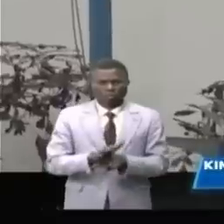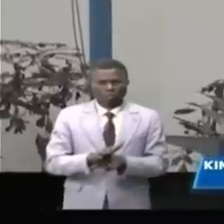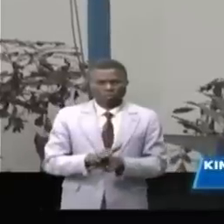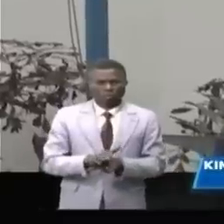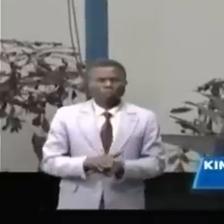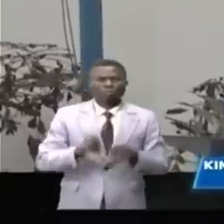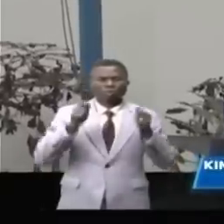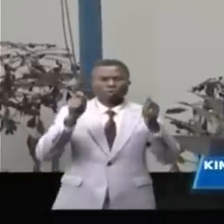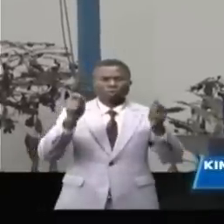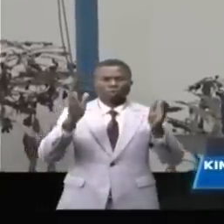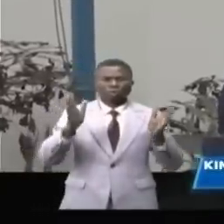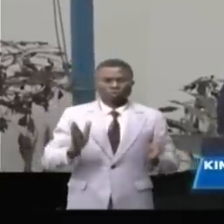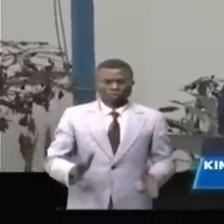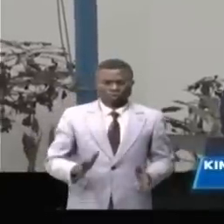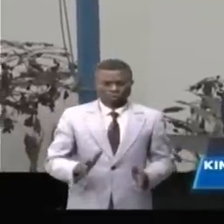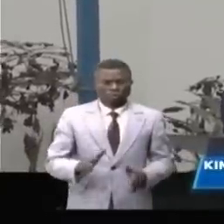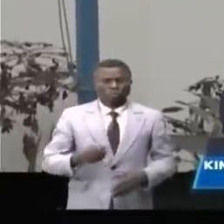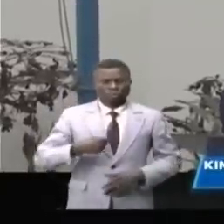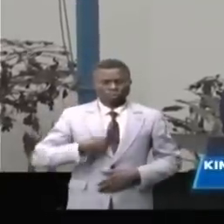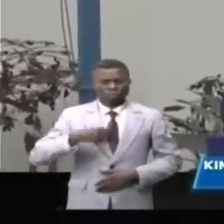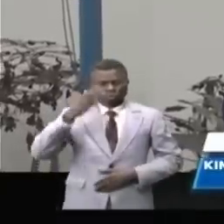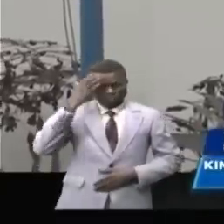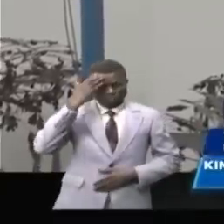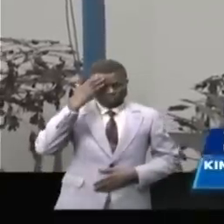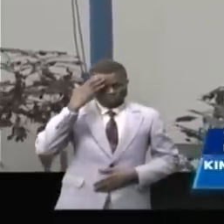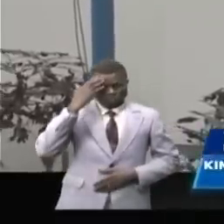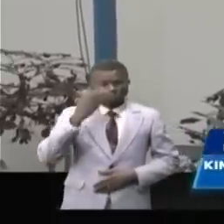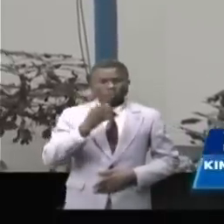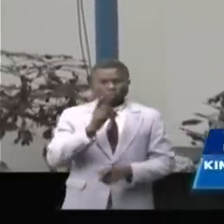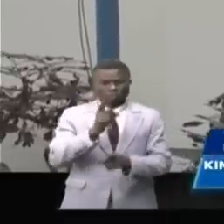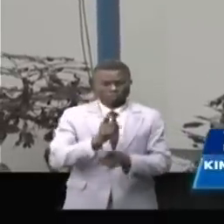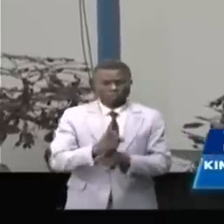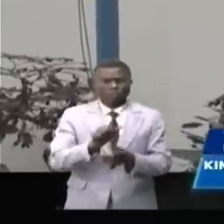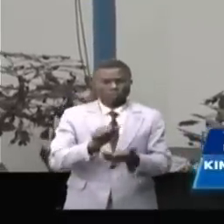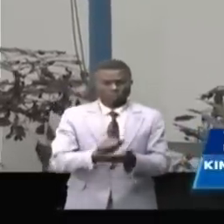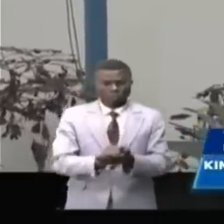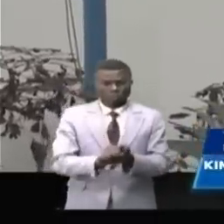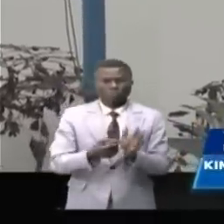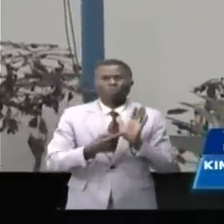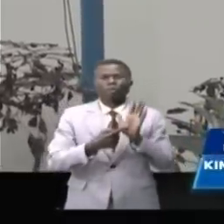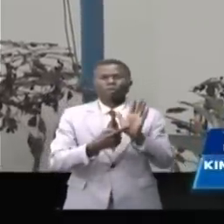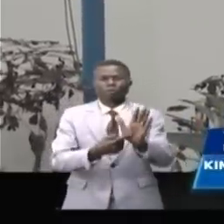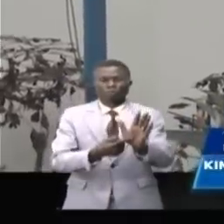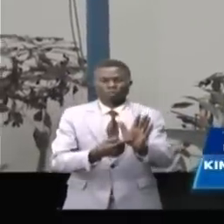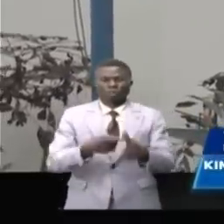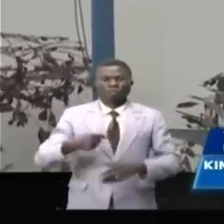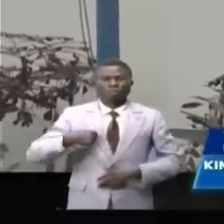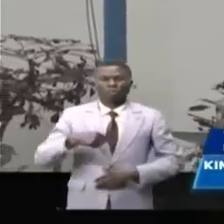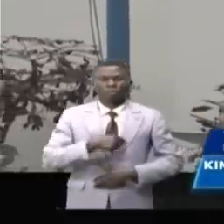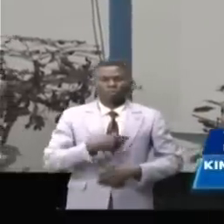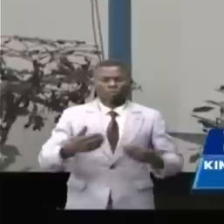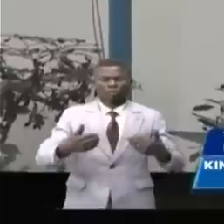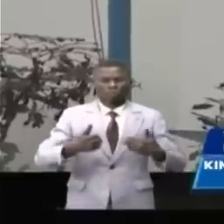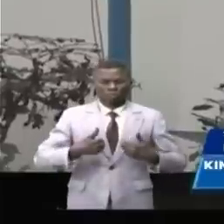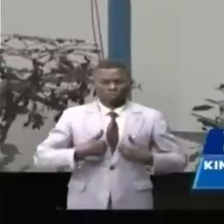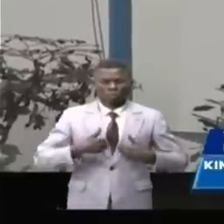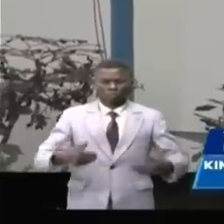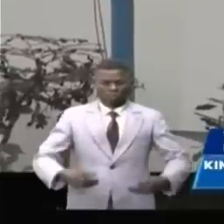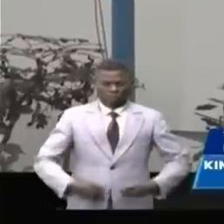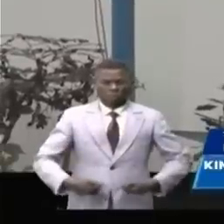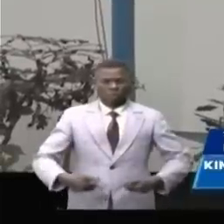presse. Je crois que c'est ce qui certifie que nous avons une